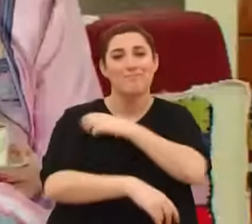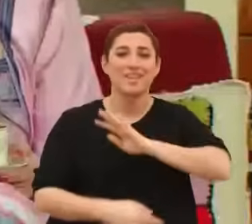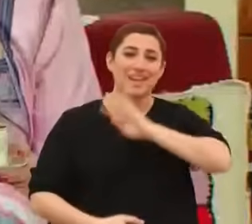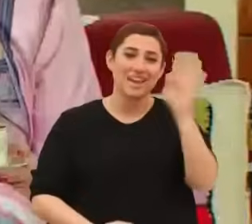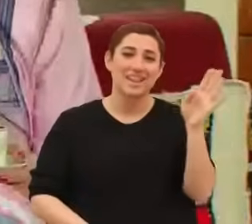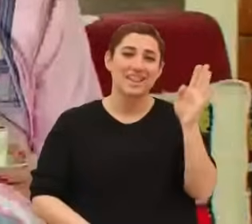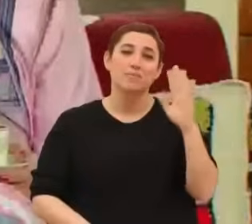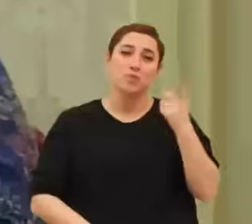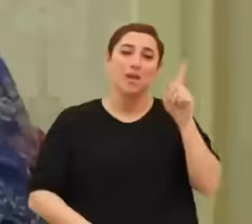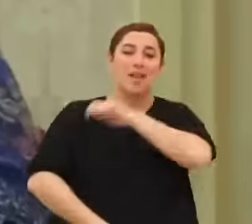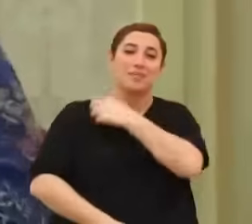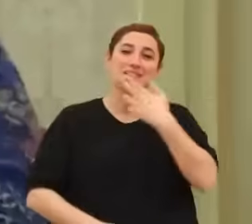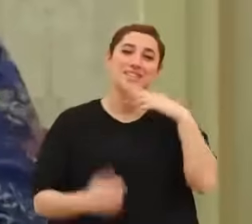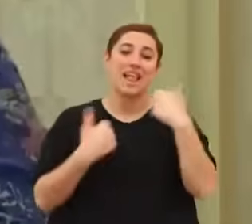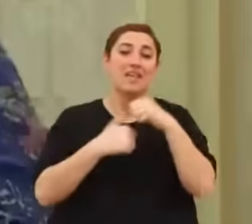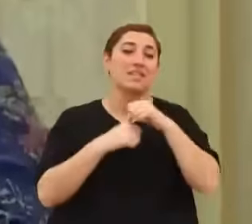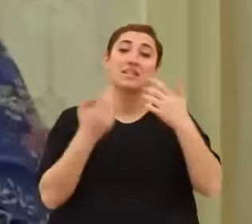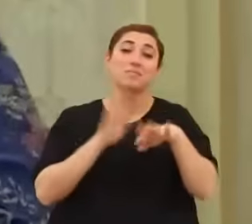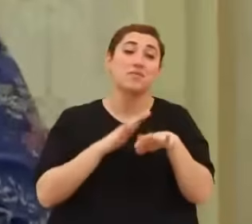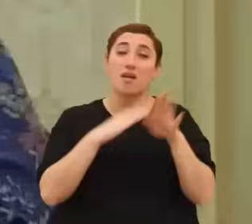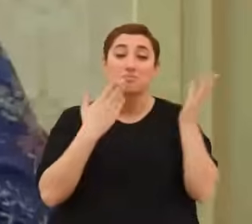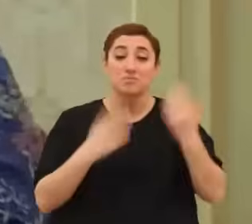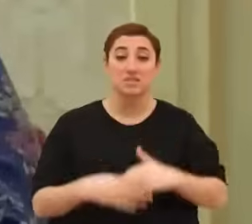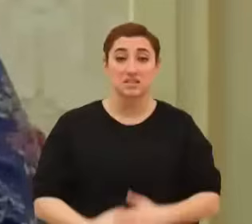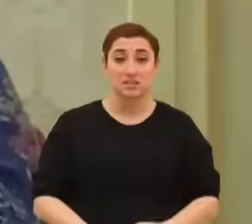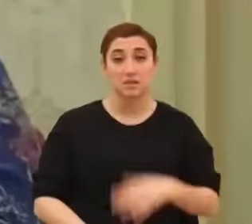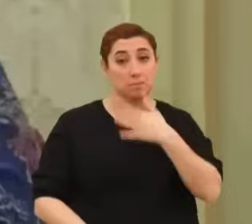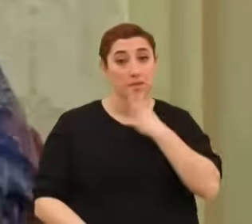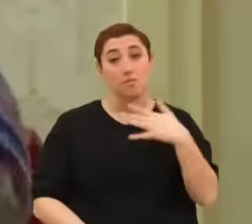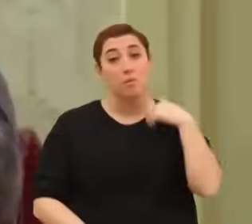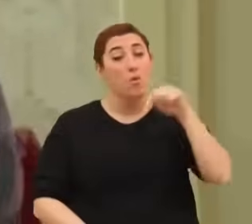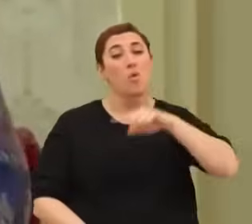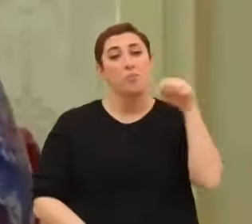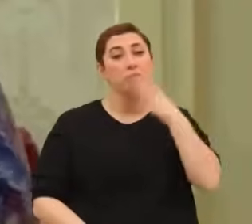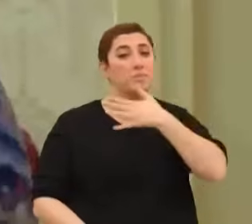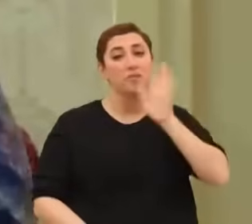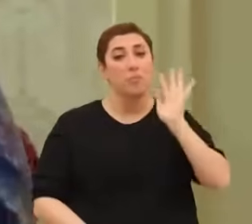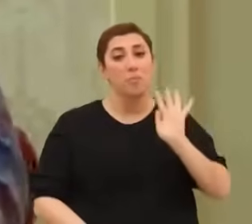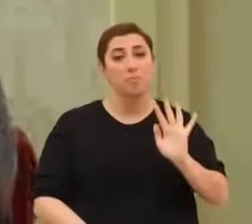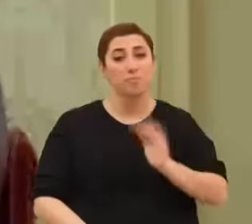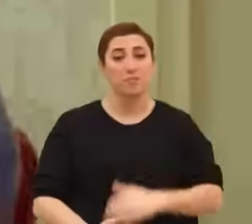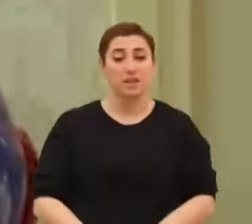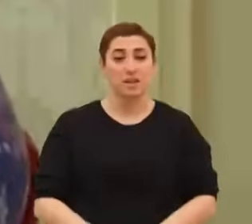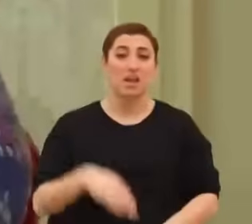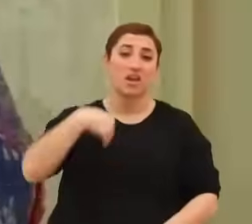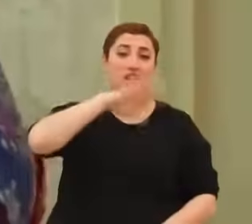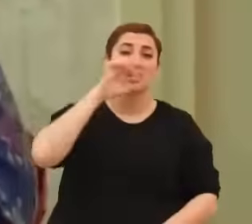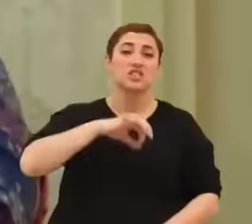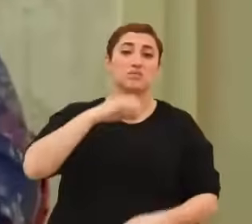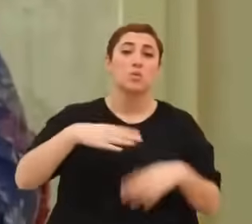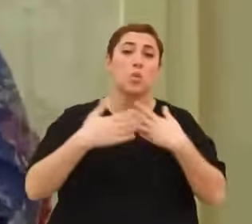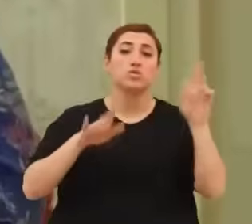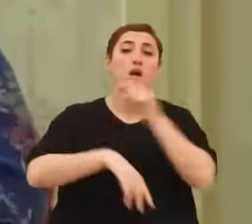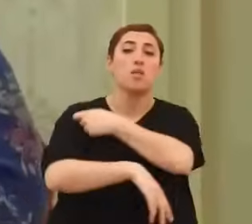Almanya'ya gideyim, zar bir Alman kızla evleneyim, ne yapsın? Bilmiyorum ben, orası burası bilmiyorum da yani... Gitti şimdi